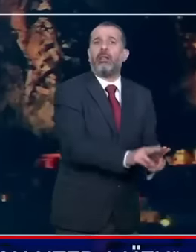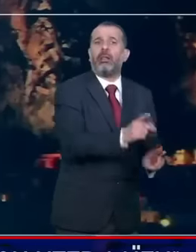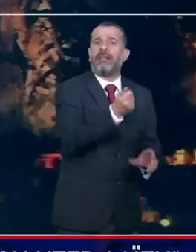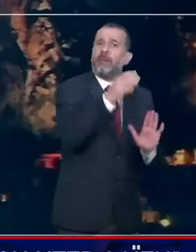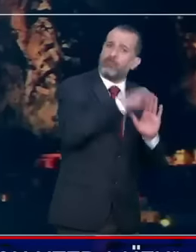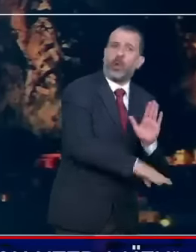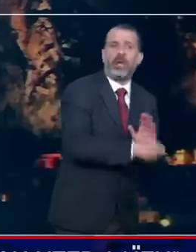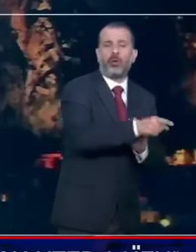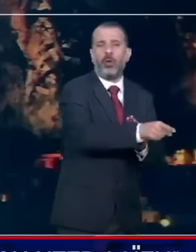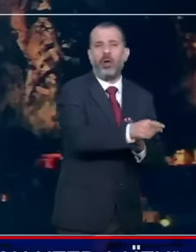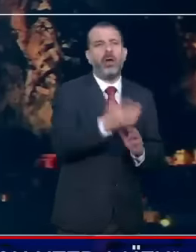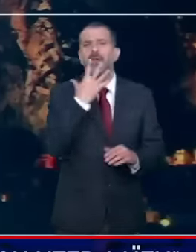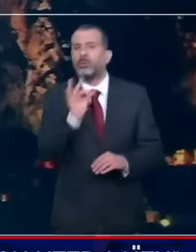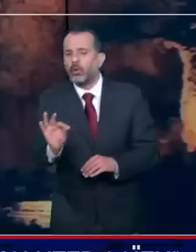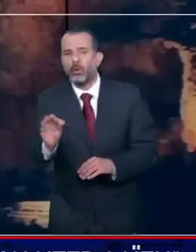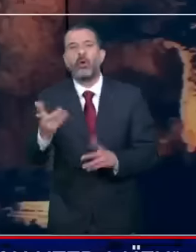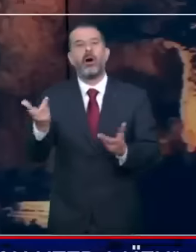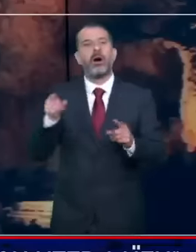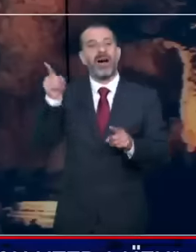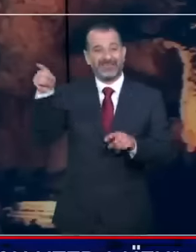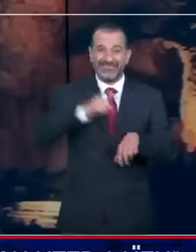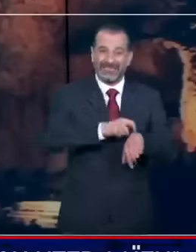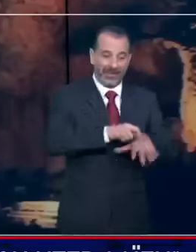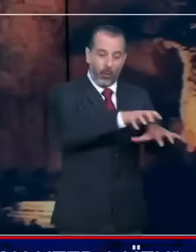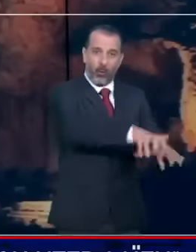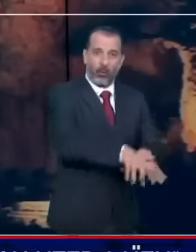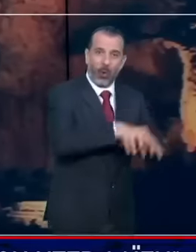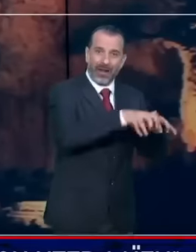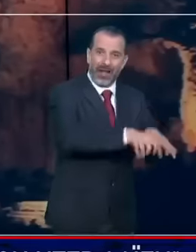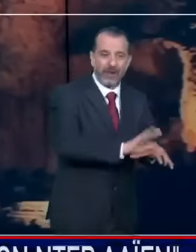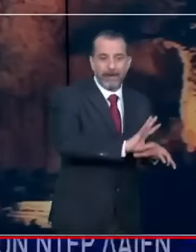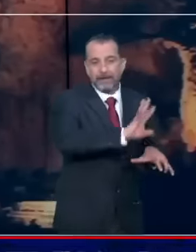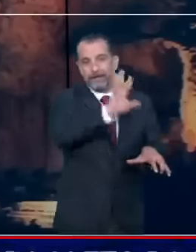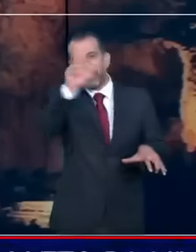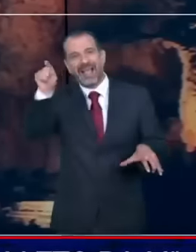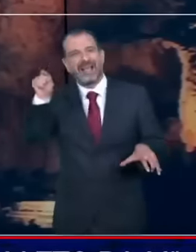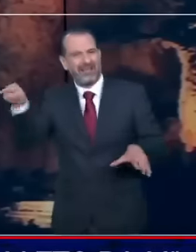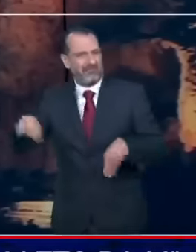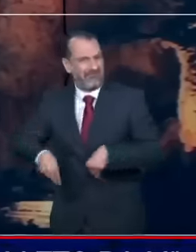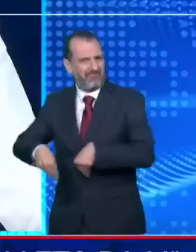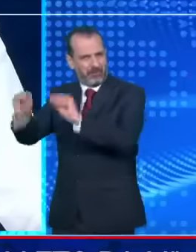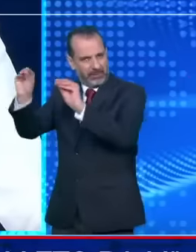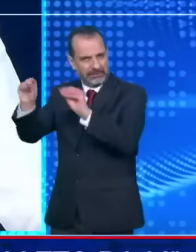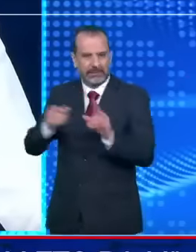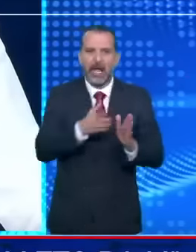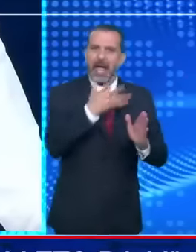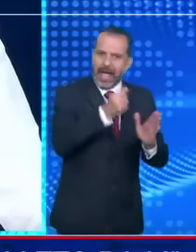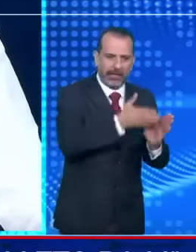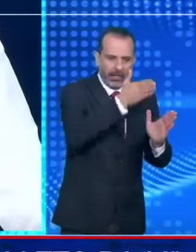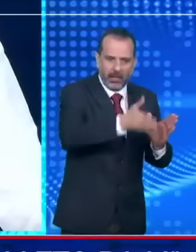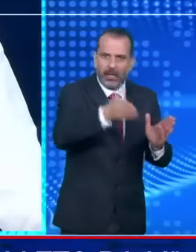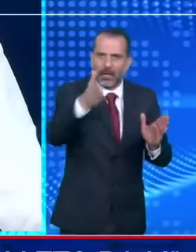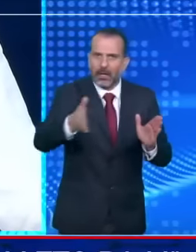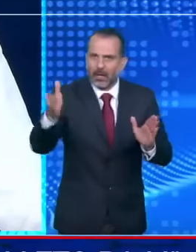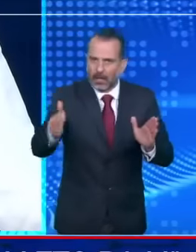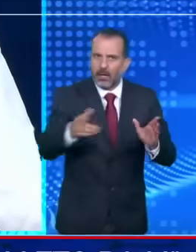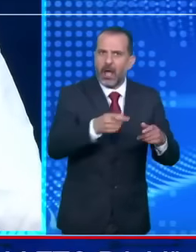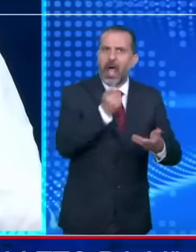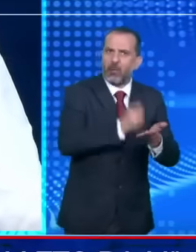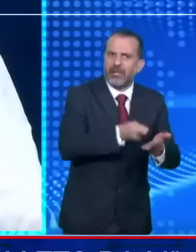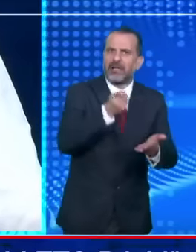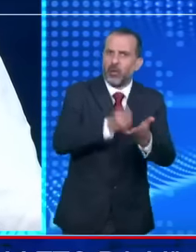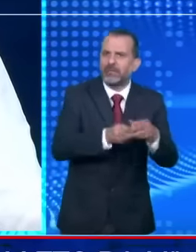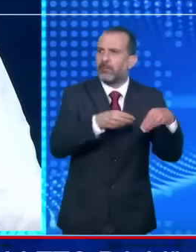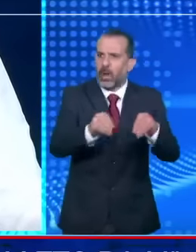στην τροφοδοτική αλυσίδα, από το χωράφι στο ράφι, και αυτά τα ολιγοπόλια υπάρχουν επειδή η επιχειρηματικότητα στη χώρα μας είναι πάρα